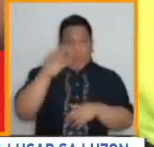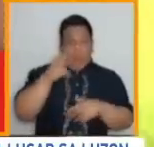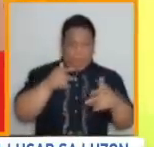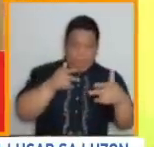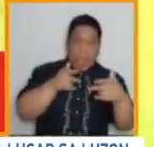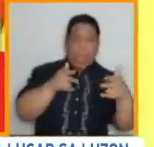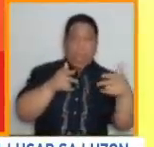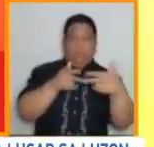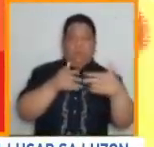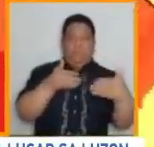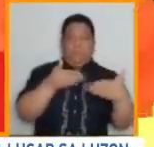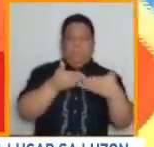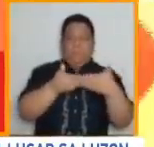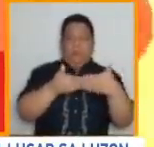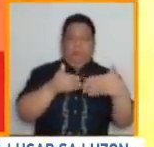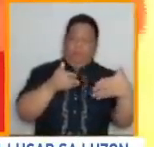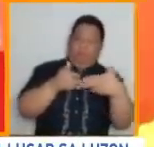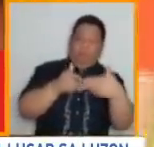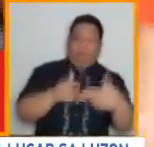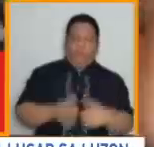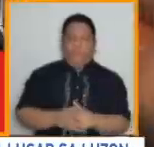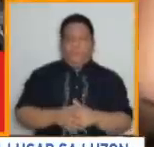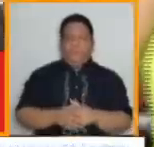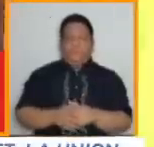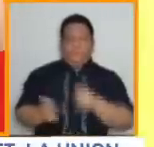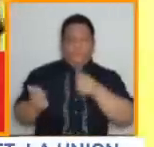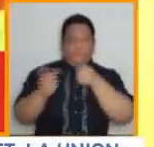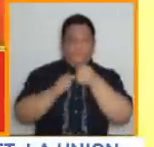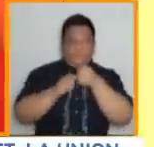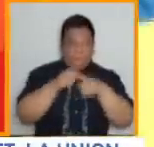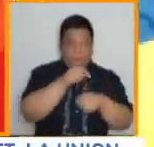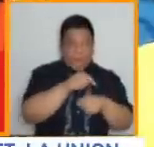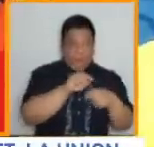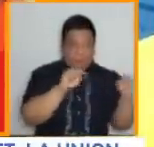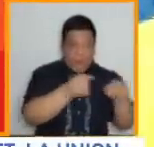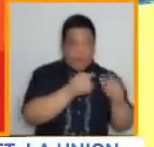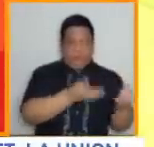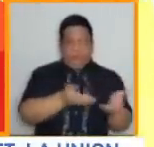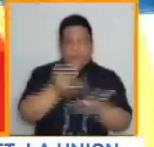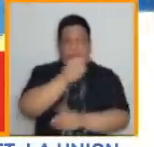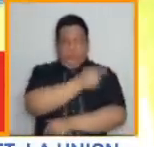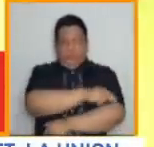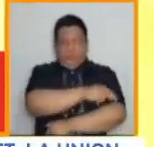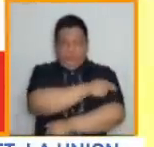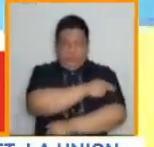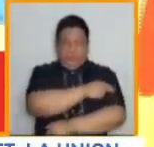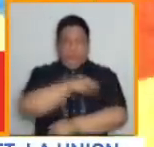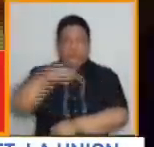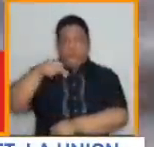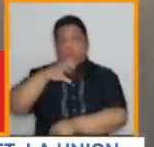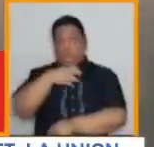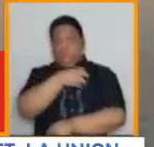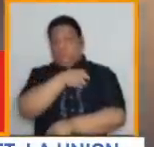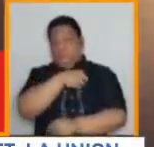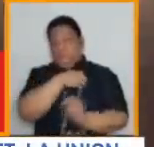ng rescue team ang sugatang rider sa ospital. Iniimbisigan pa ng QCPD Traffic Sector 5 ang aksidente.